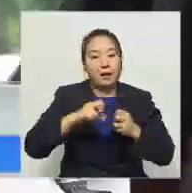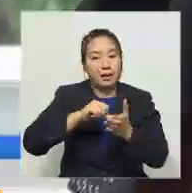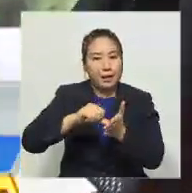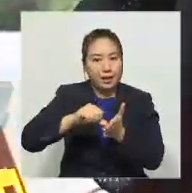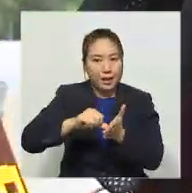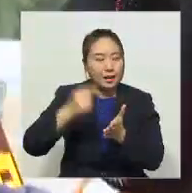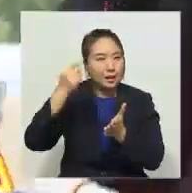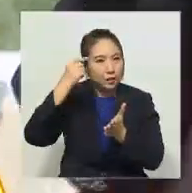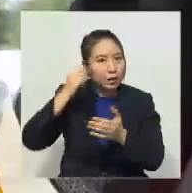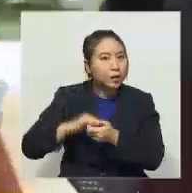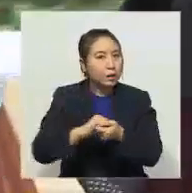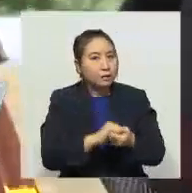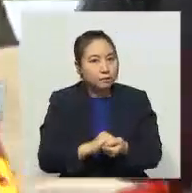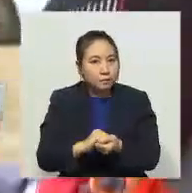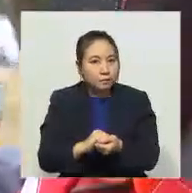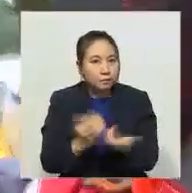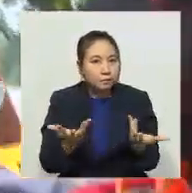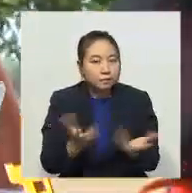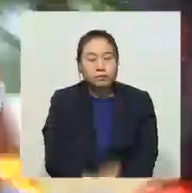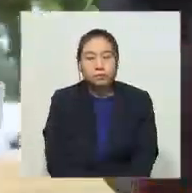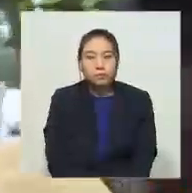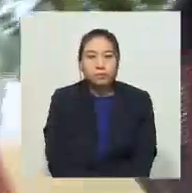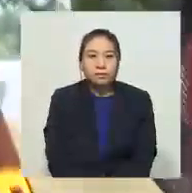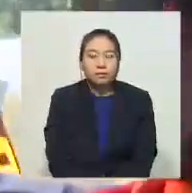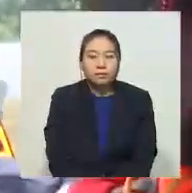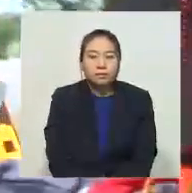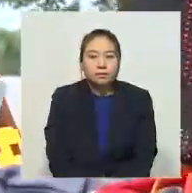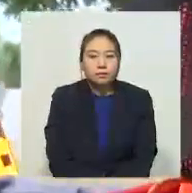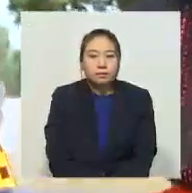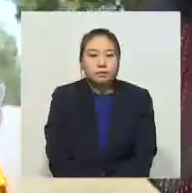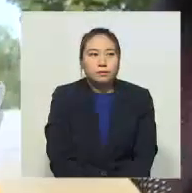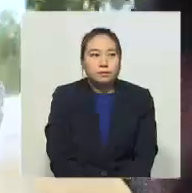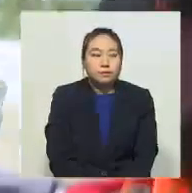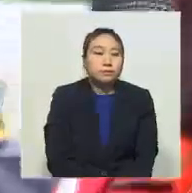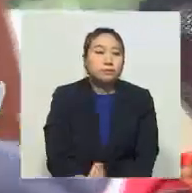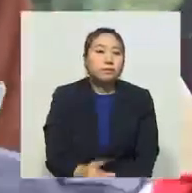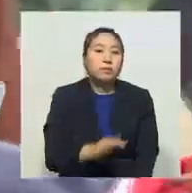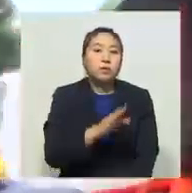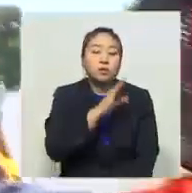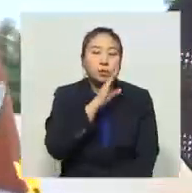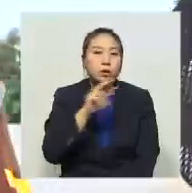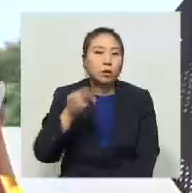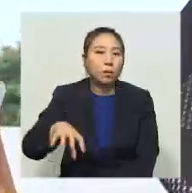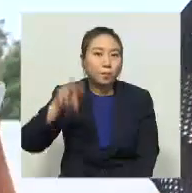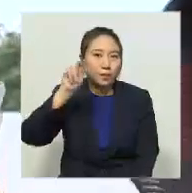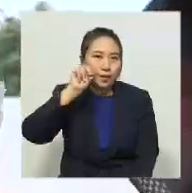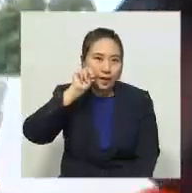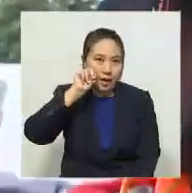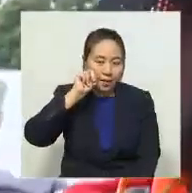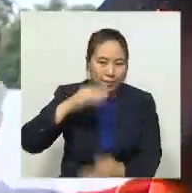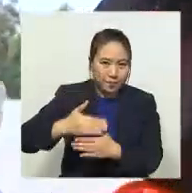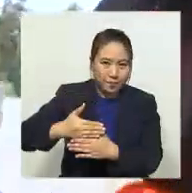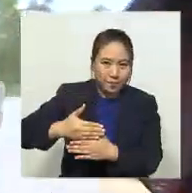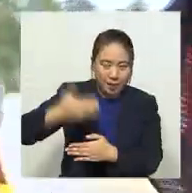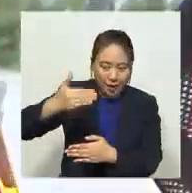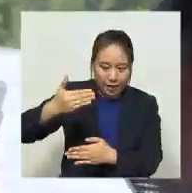ราน่าจะบูรณาการกันหรือว่าน่าจะแก้แบบไหน อย่างของน้ำผมว่าชาติชนประธานเปิดลำน้ำที่ฝ่ายพนมไ